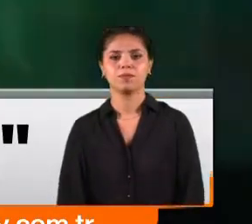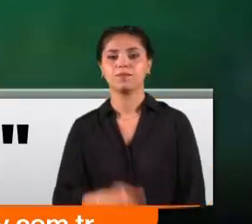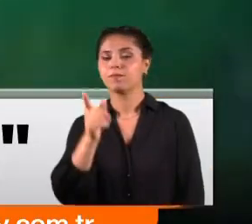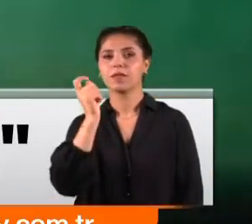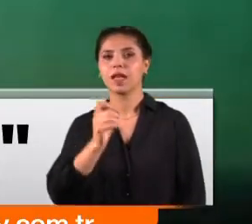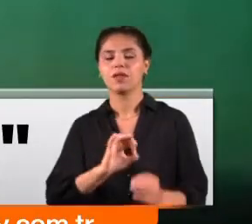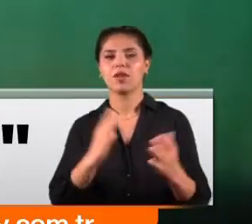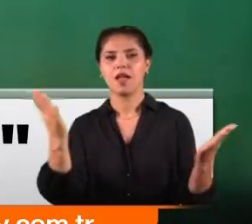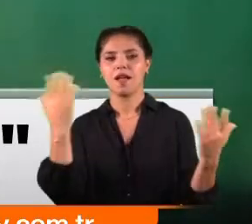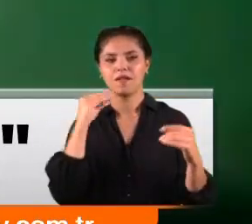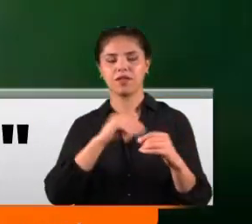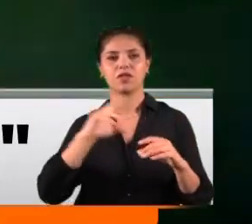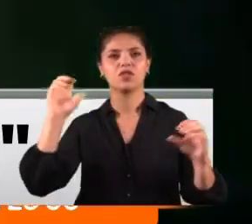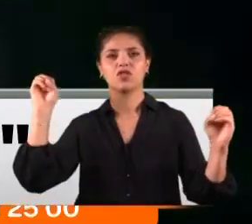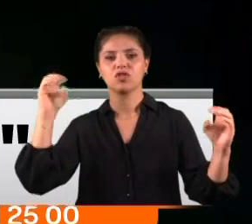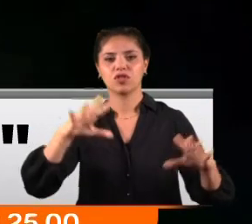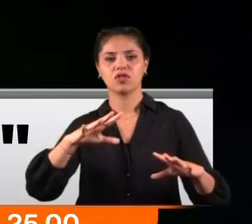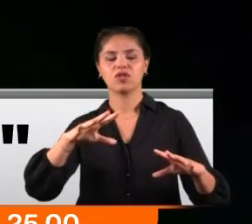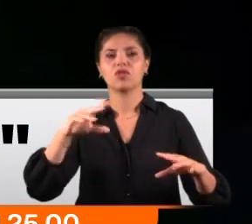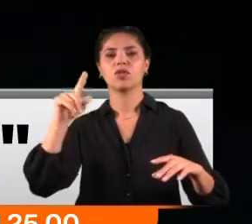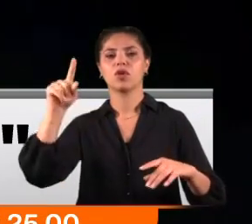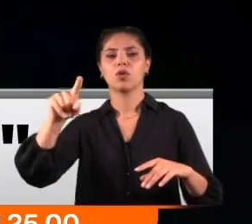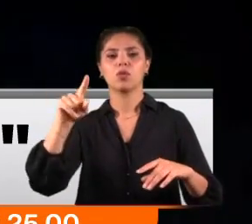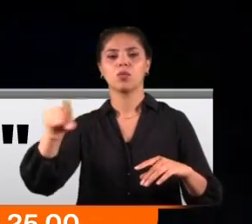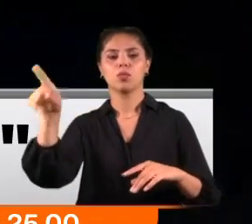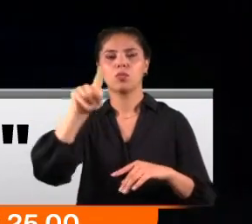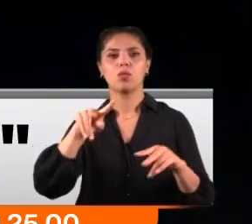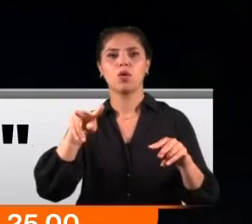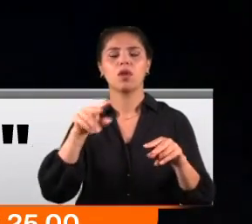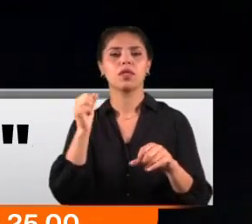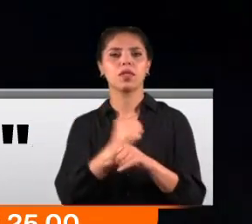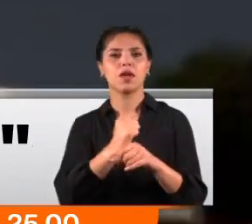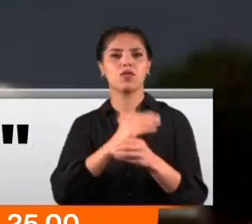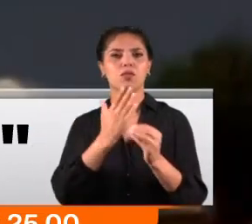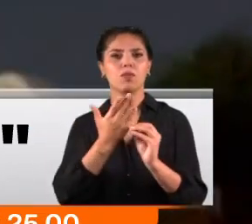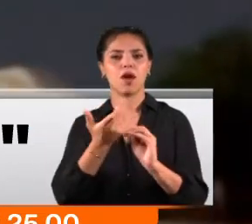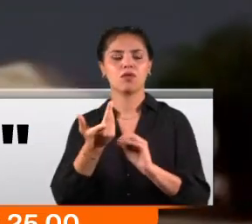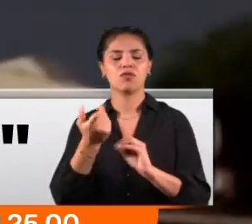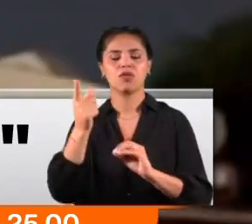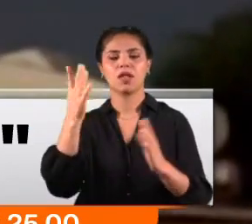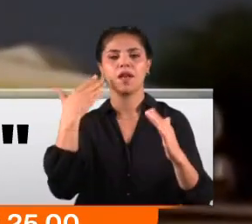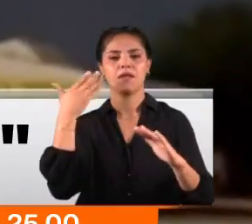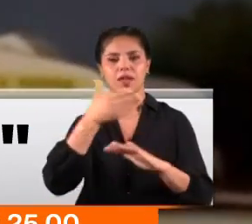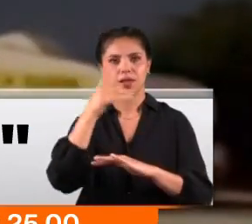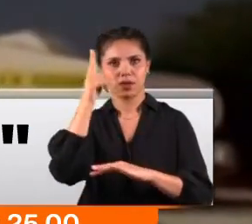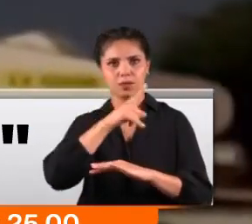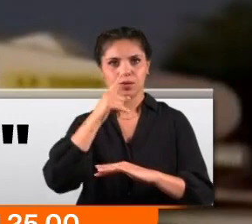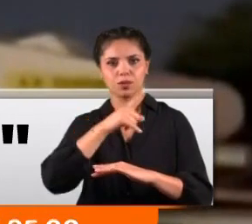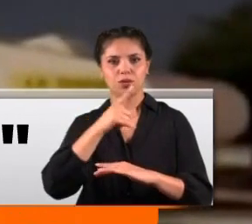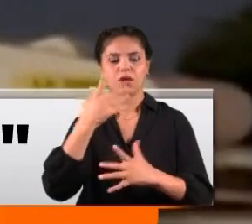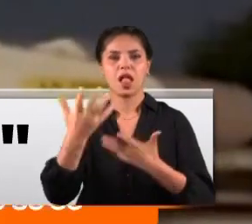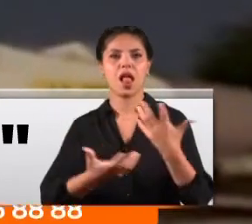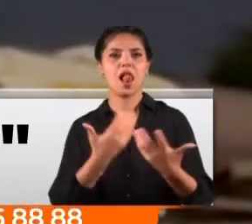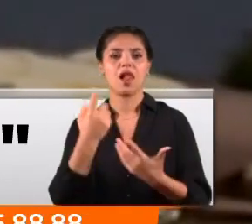astı. Gökyüzündeki o ışık, kuyruklu yıldızların yörüngesinden ayrılan kaya parçalarının atmosfere girmesi ve sürtünmeyle